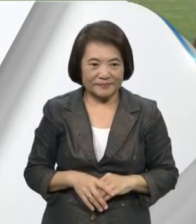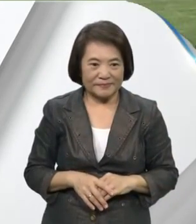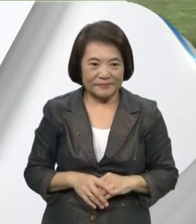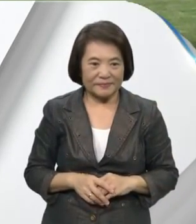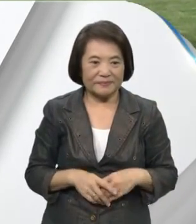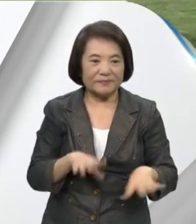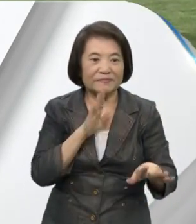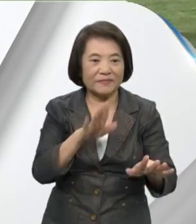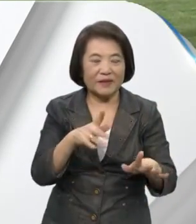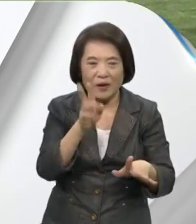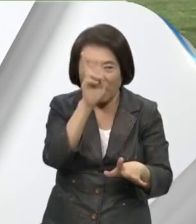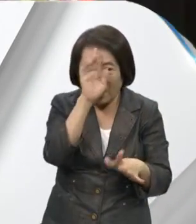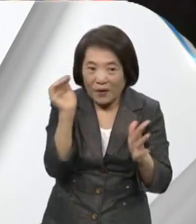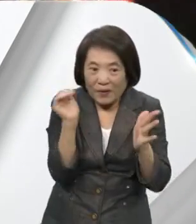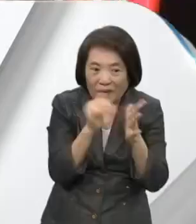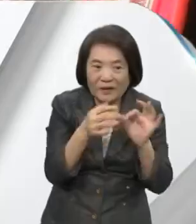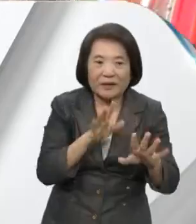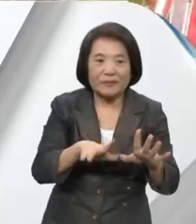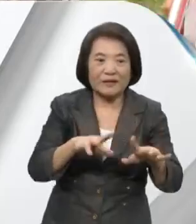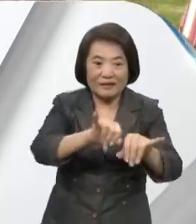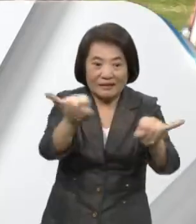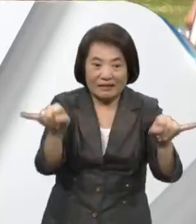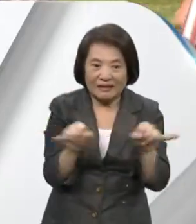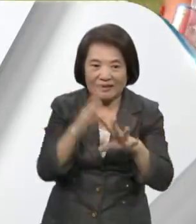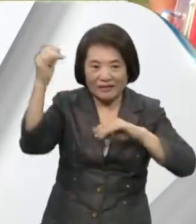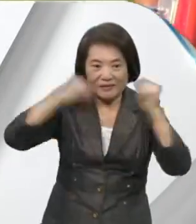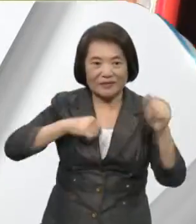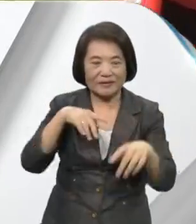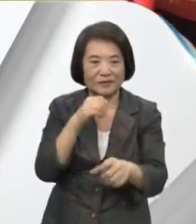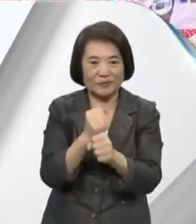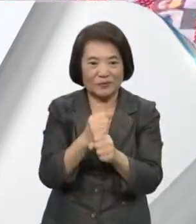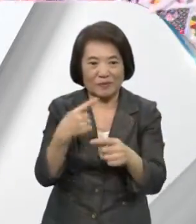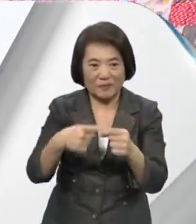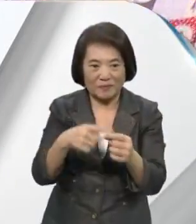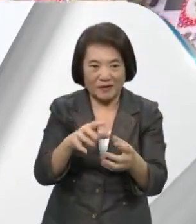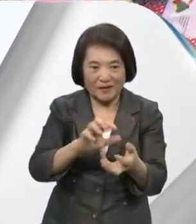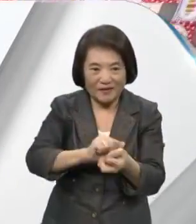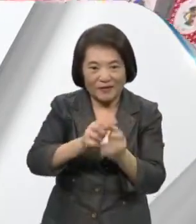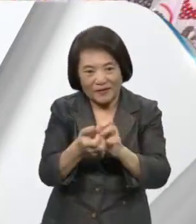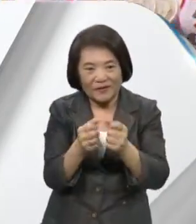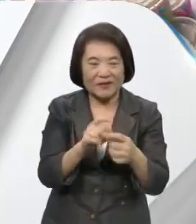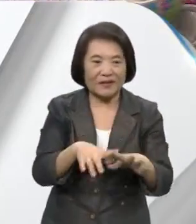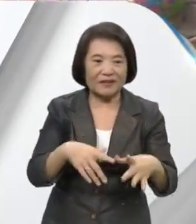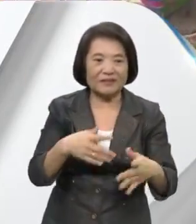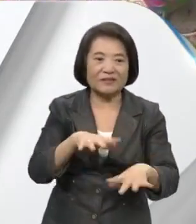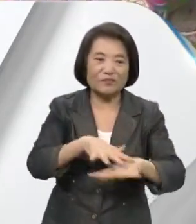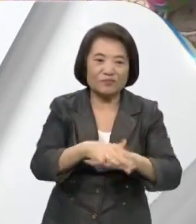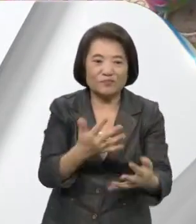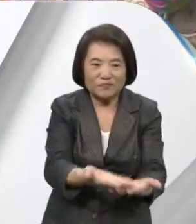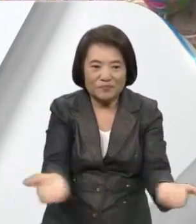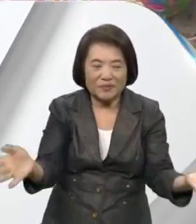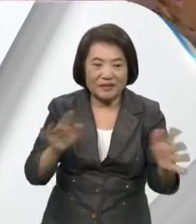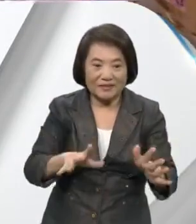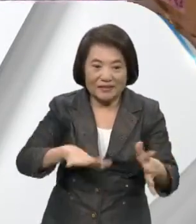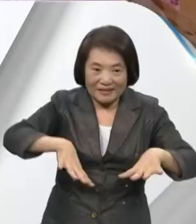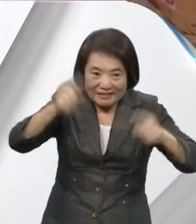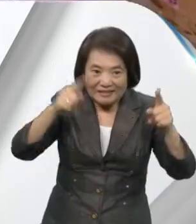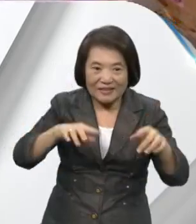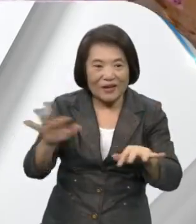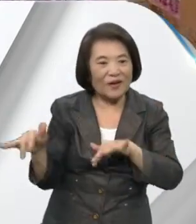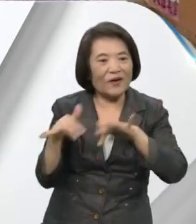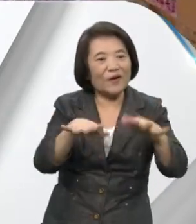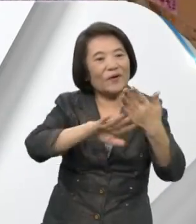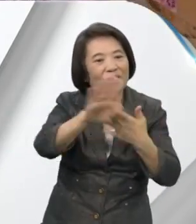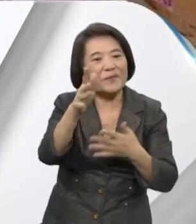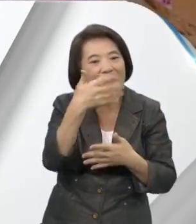希望同住几百个富人阿妹，都打造做好的美食，用啲野菜贴白壳，替代全乡的阿妹乡下野菜，大